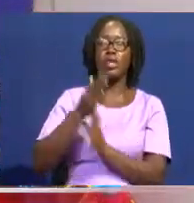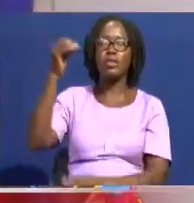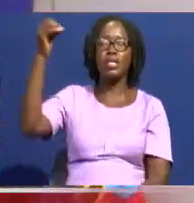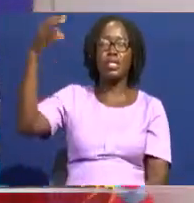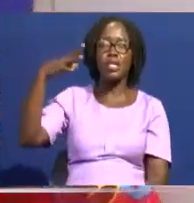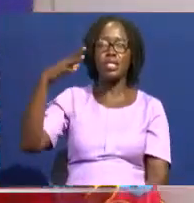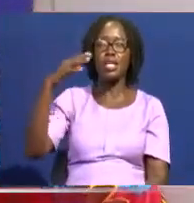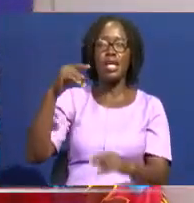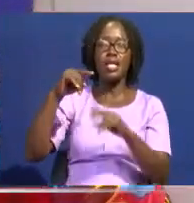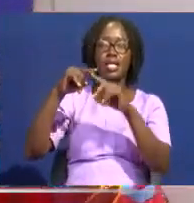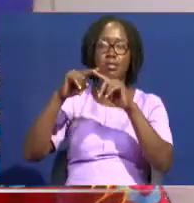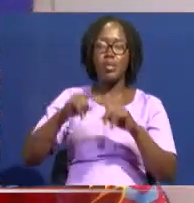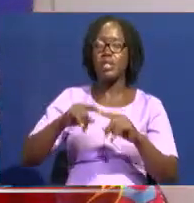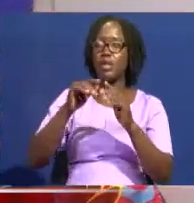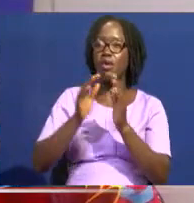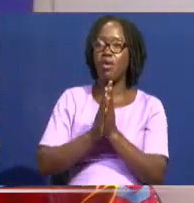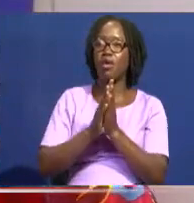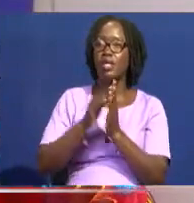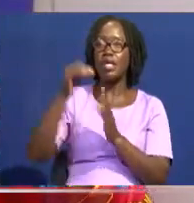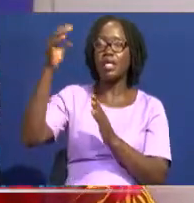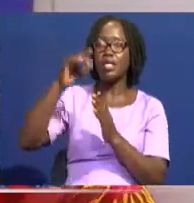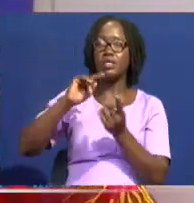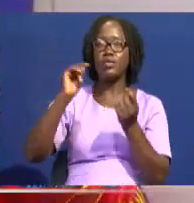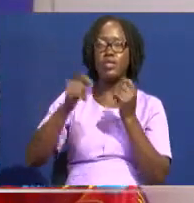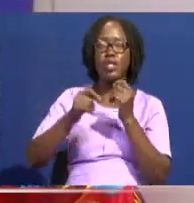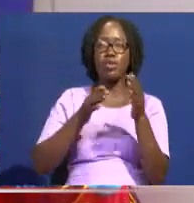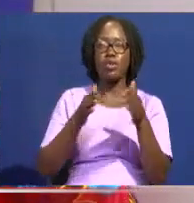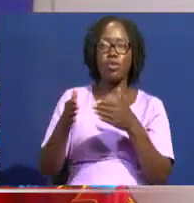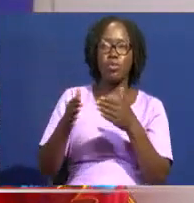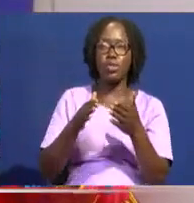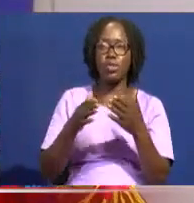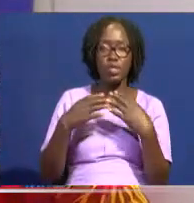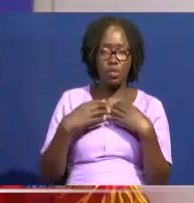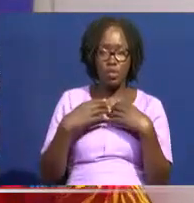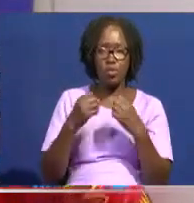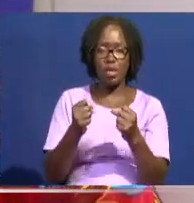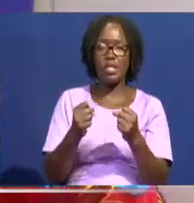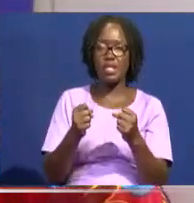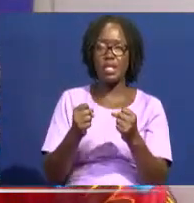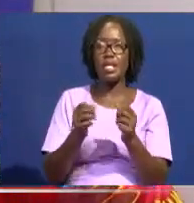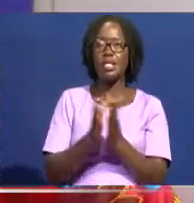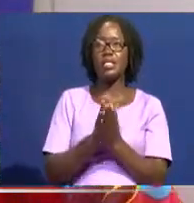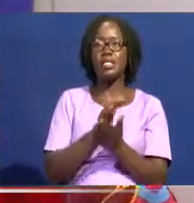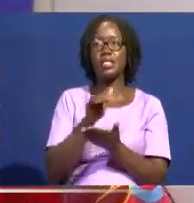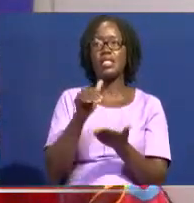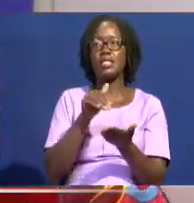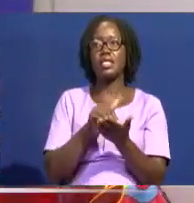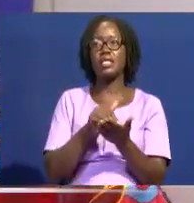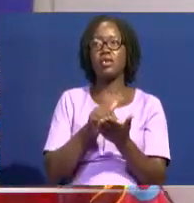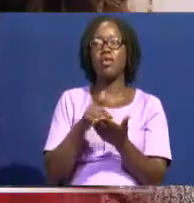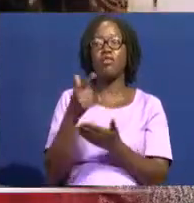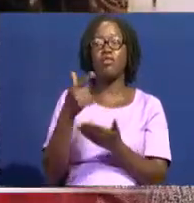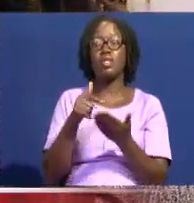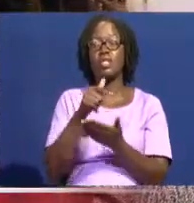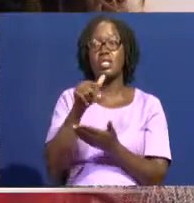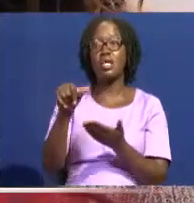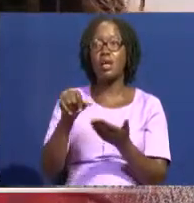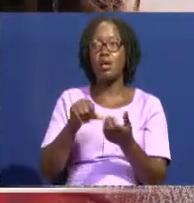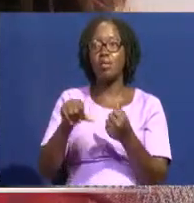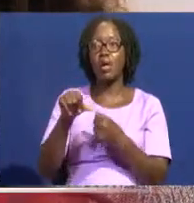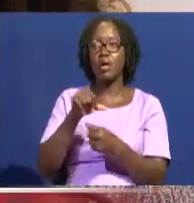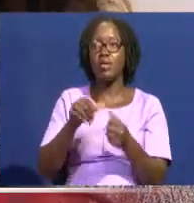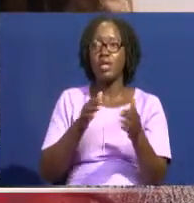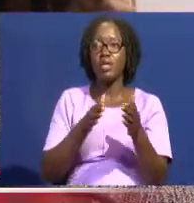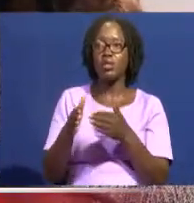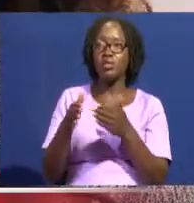pole to unlock wealth is at the heart of what this is about. So this is